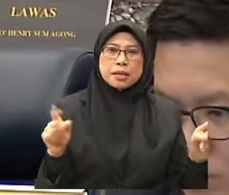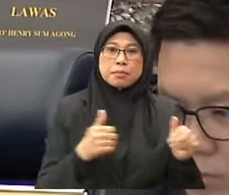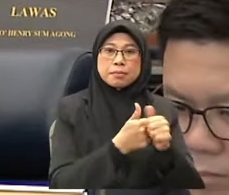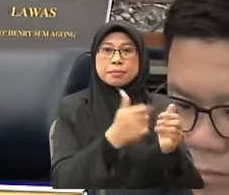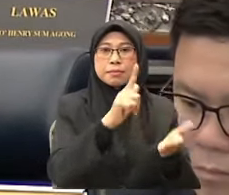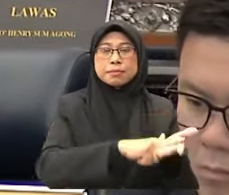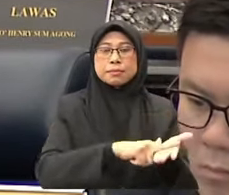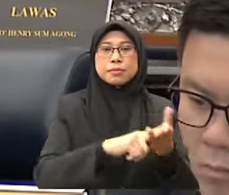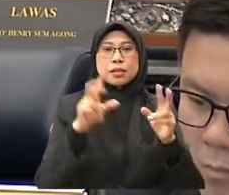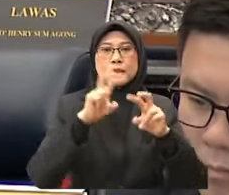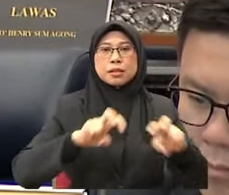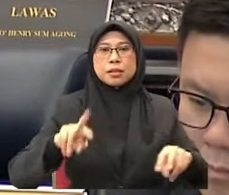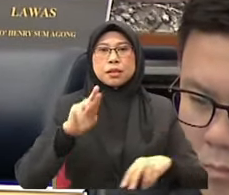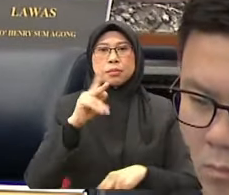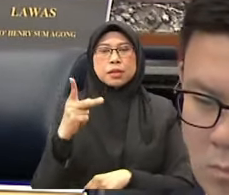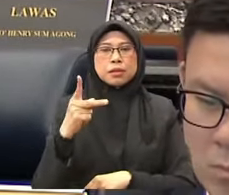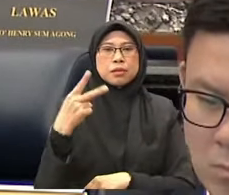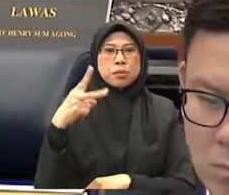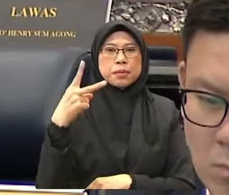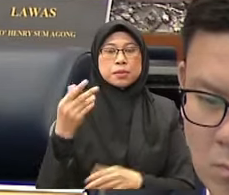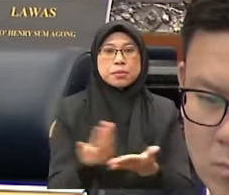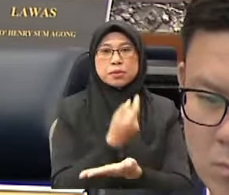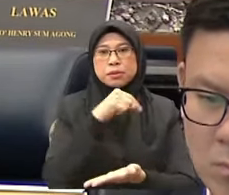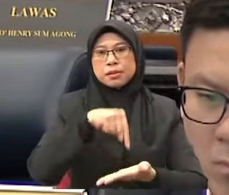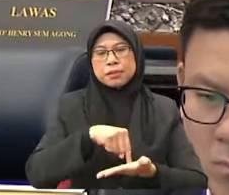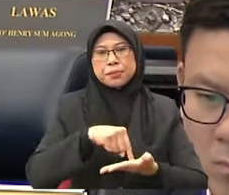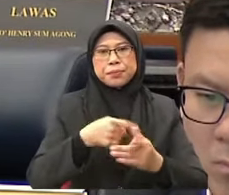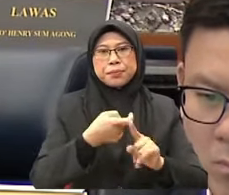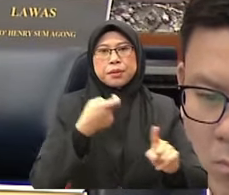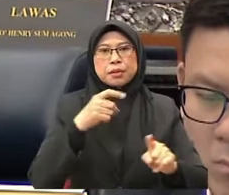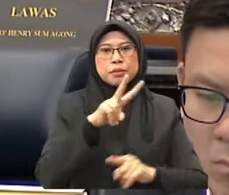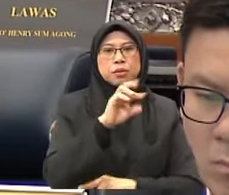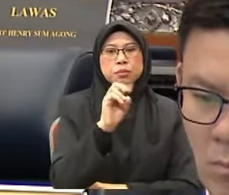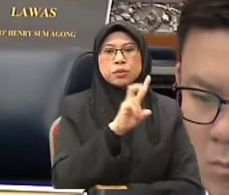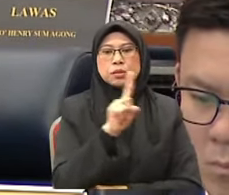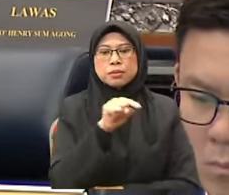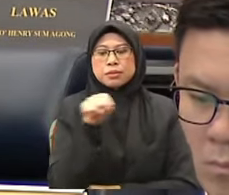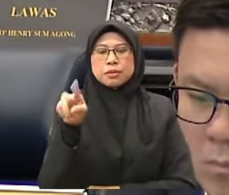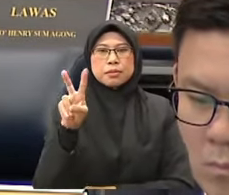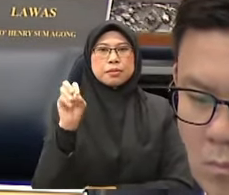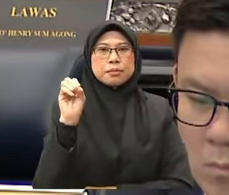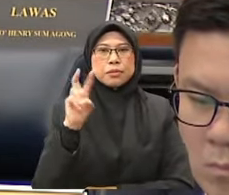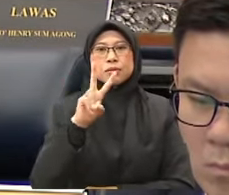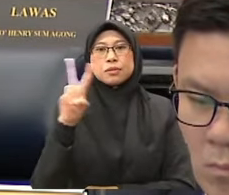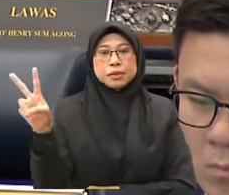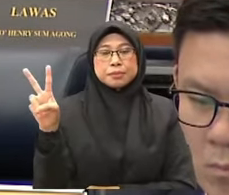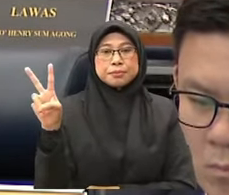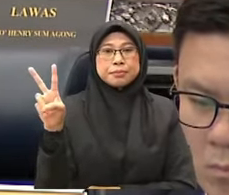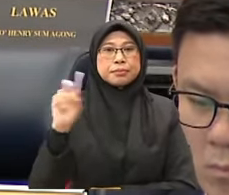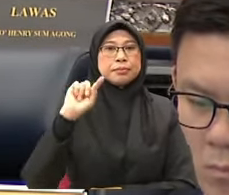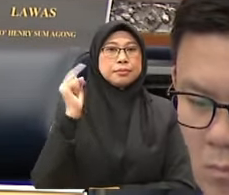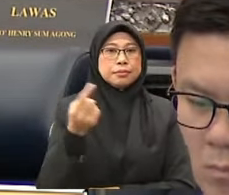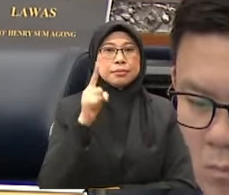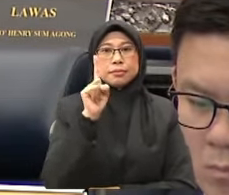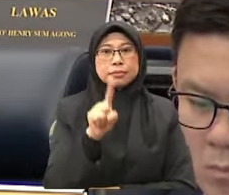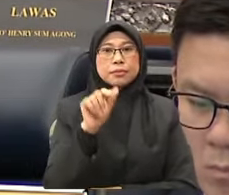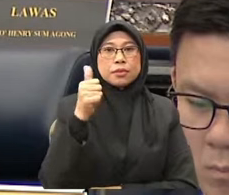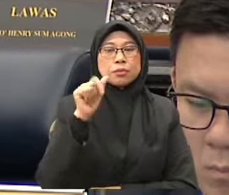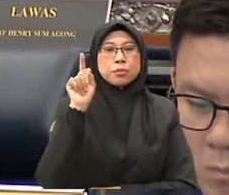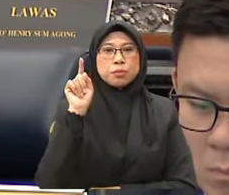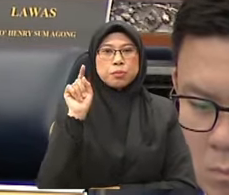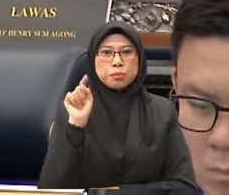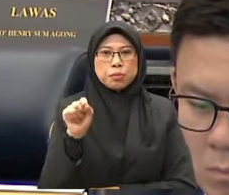mengikut laporan kajian skor penggal RMK-12 baru-baru ini, dari 2021 hingga 2022, hanya